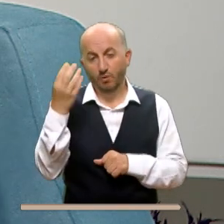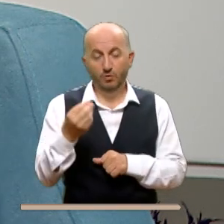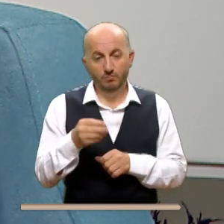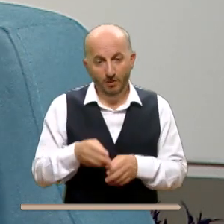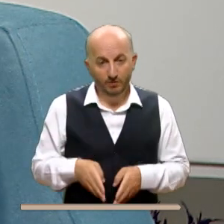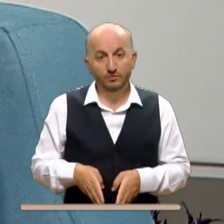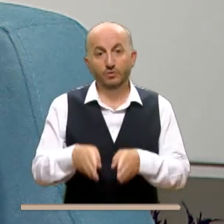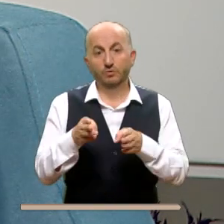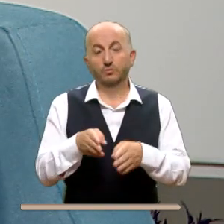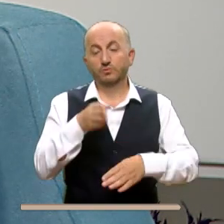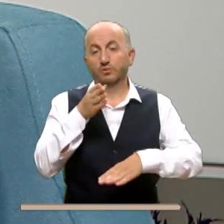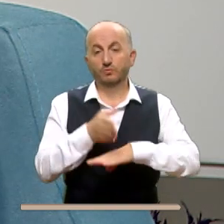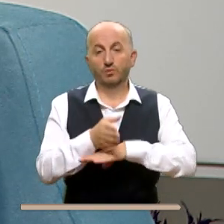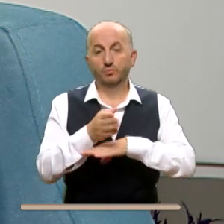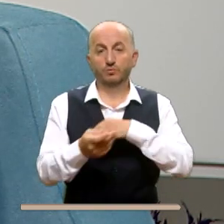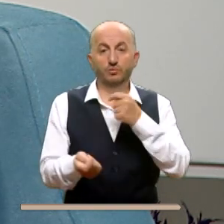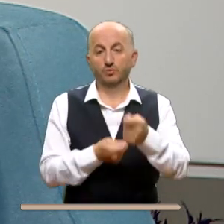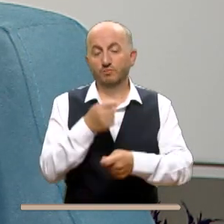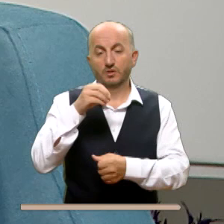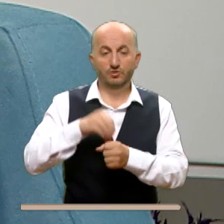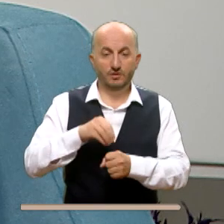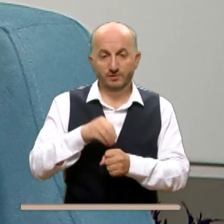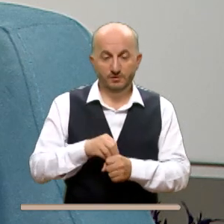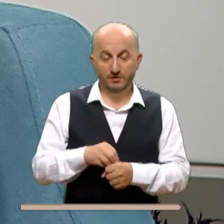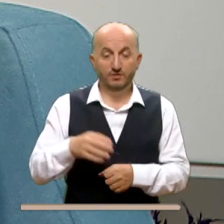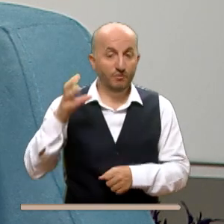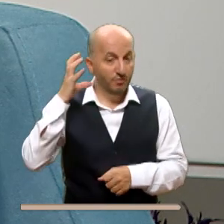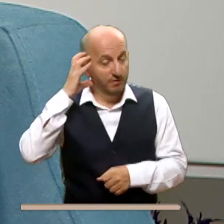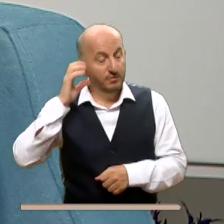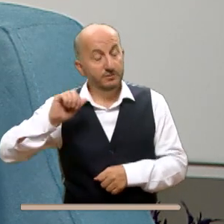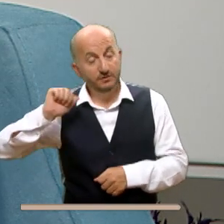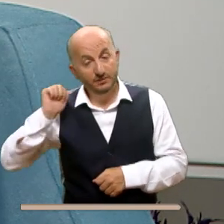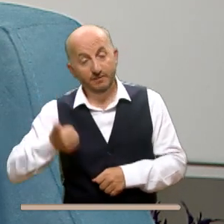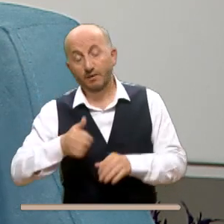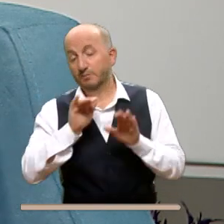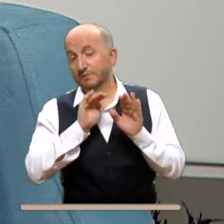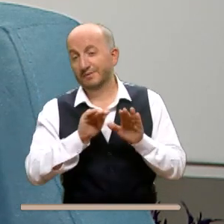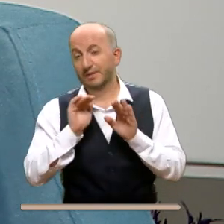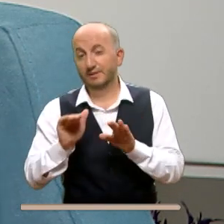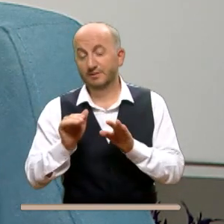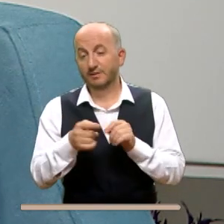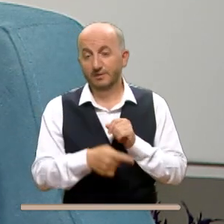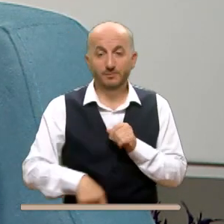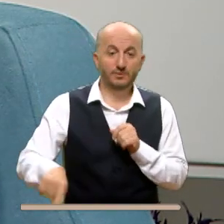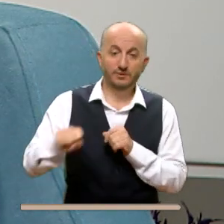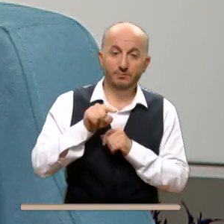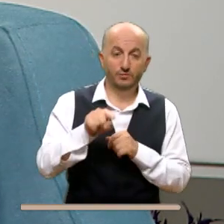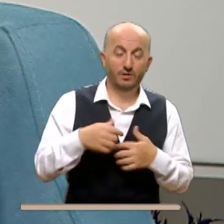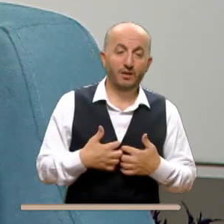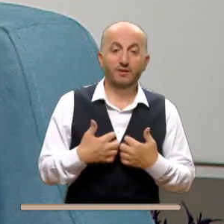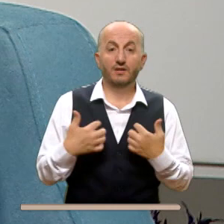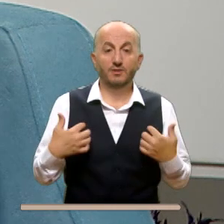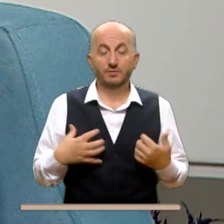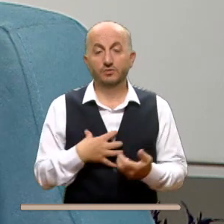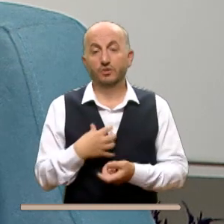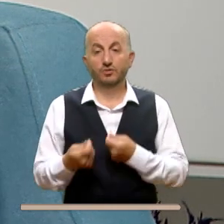bir doğrusu çaba içerisindeyiz. Vakfımızın devamlı desteği bizimle, bundan eminiz. Diyanet